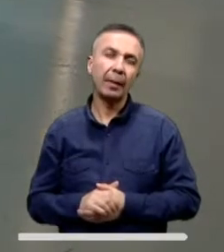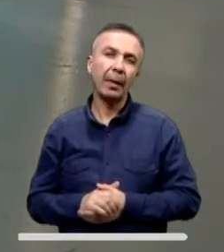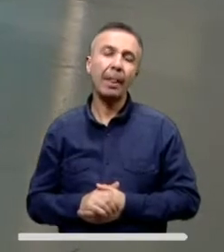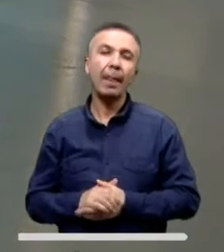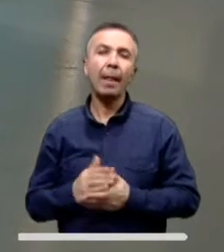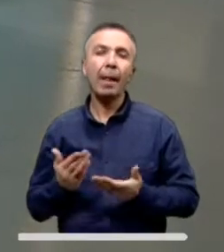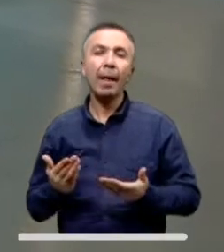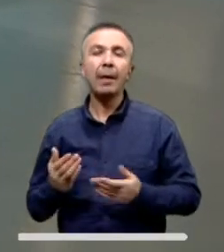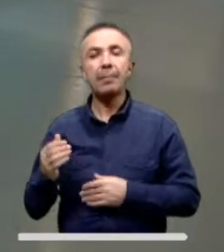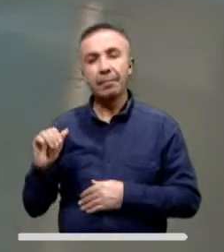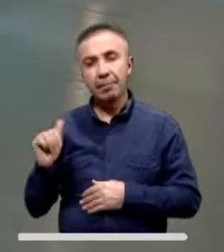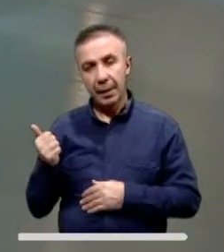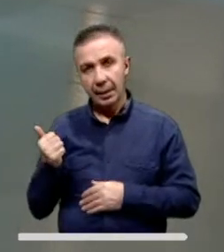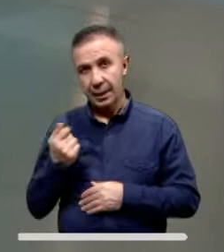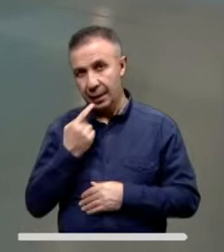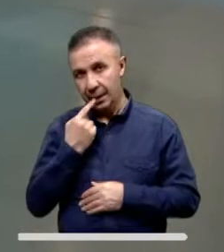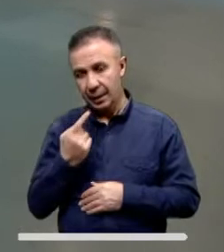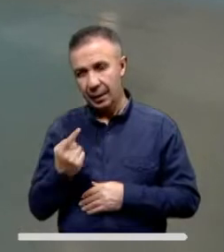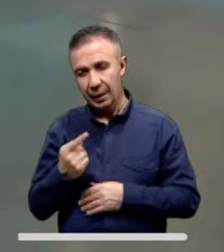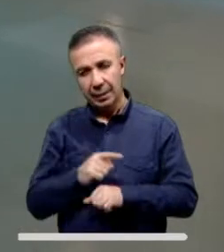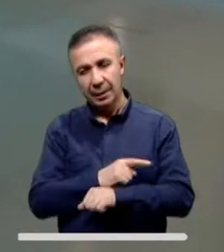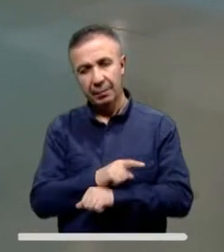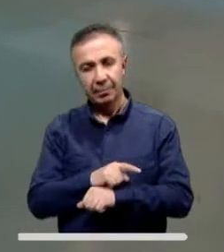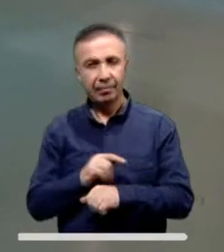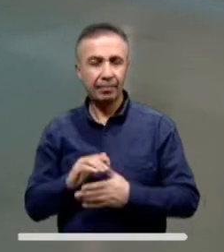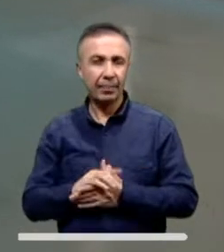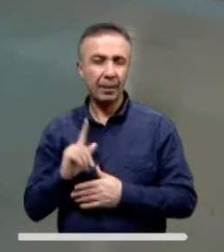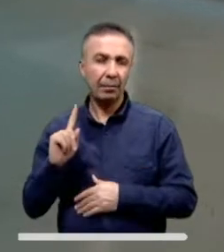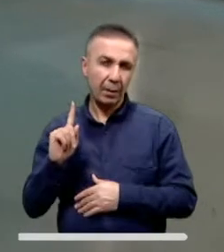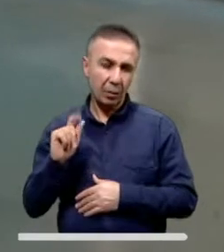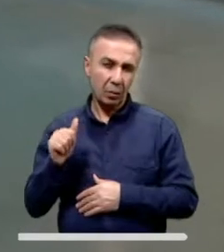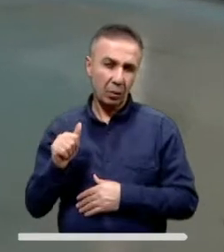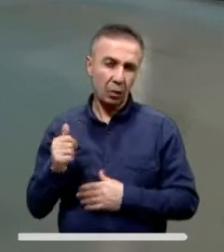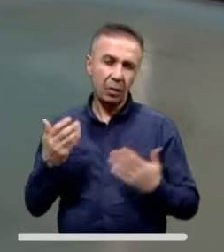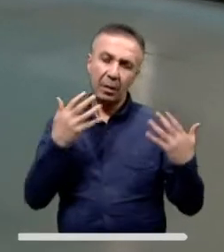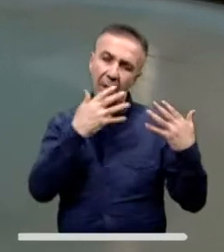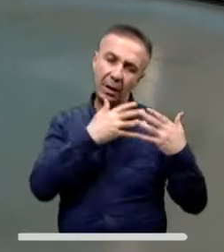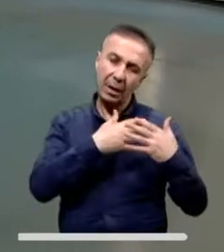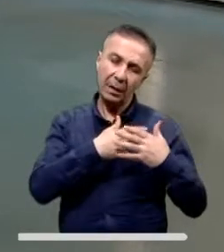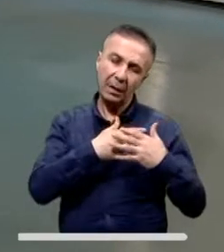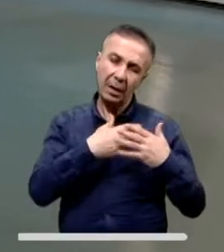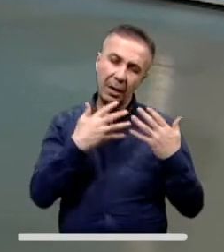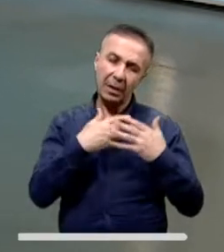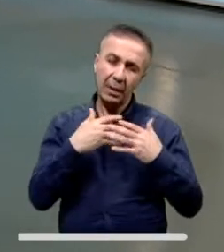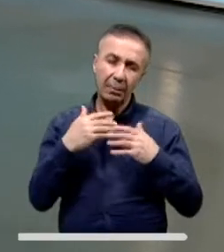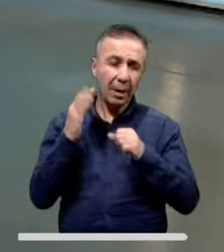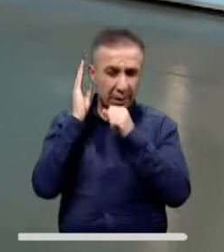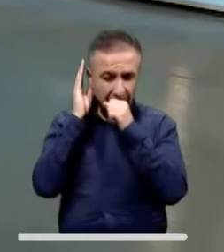Yani yarın denince şöyle anlaşılıyor ya, bir gün akşam ezanıyla birlikte öbür gün